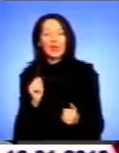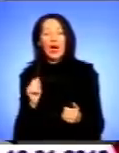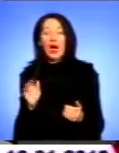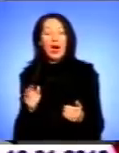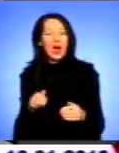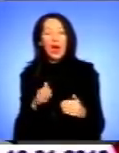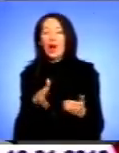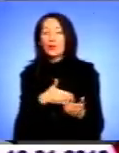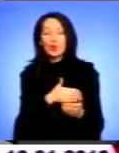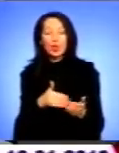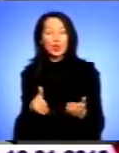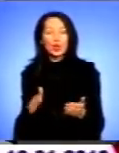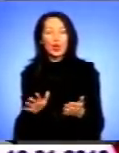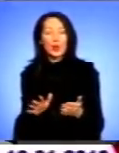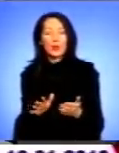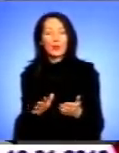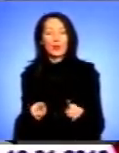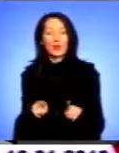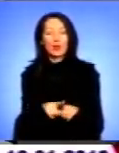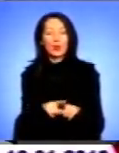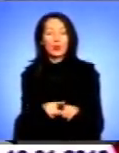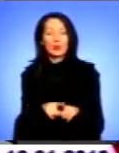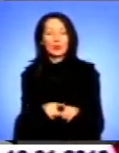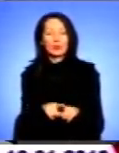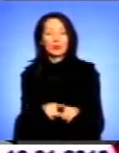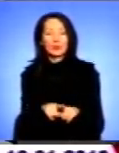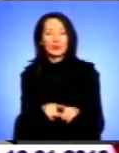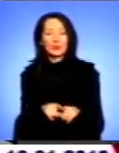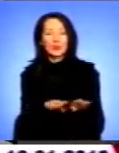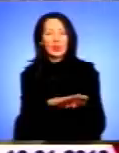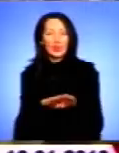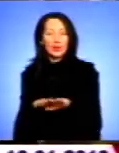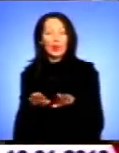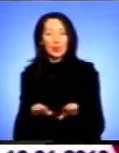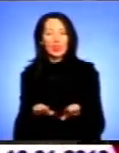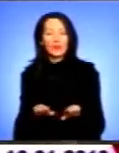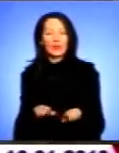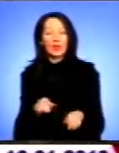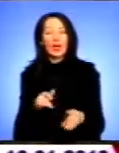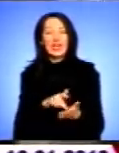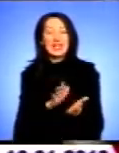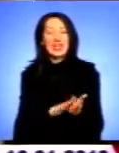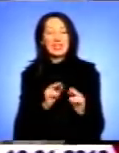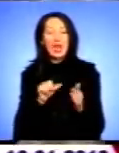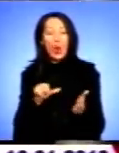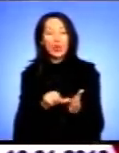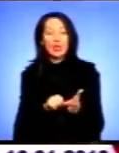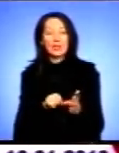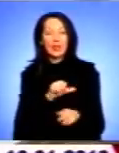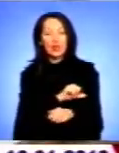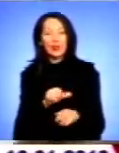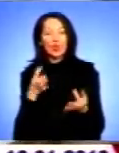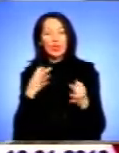абсолютно такому рівному місці. Реєстрація учасників зовнішнього